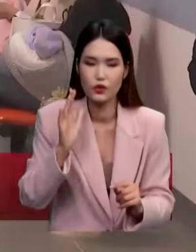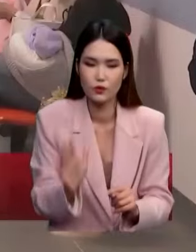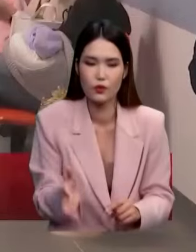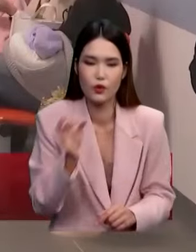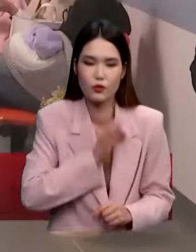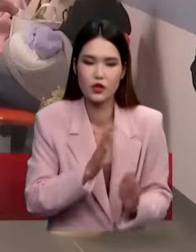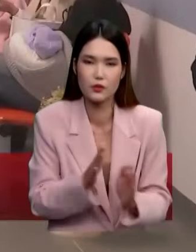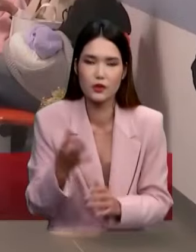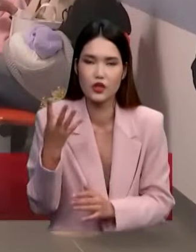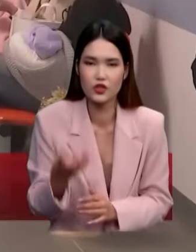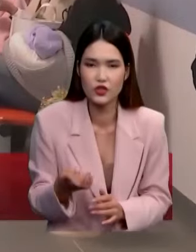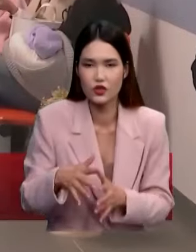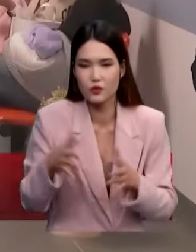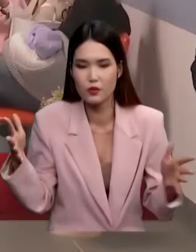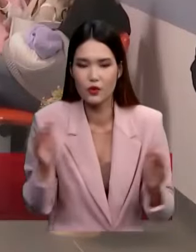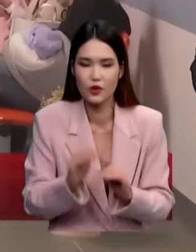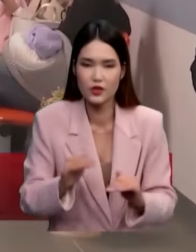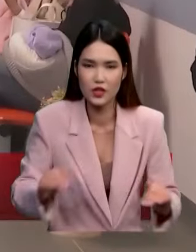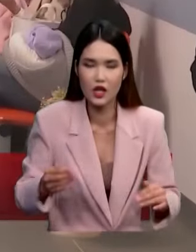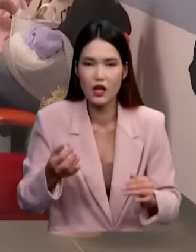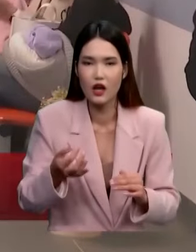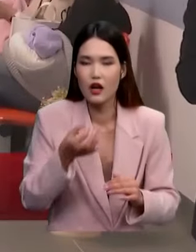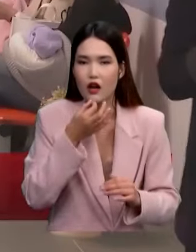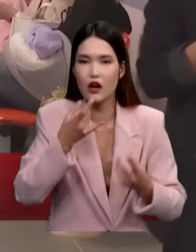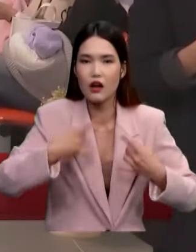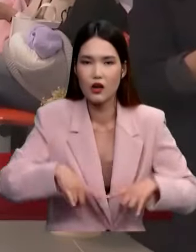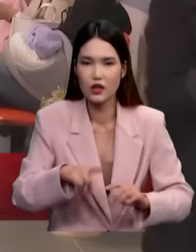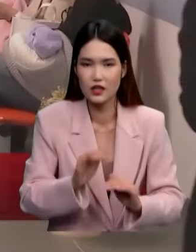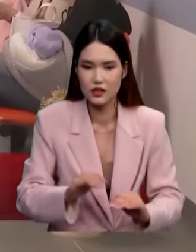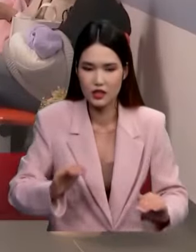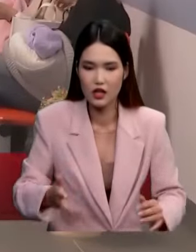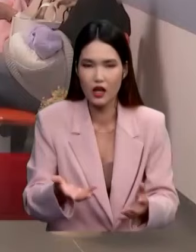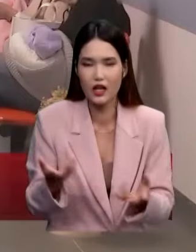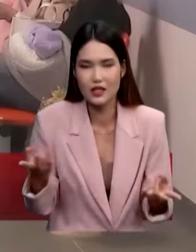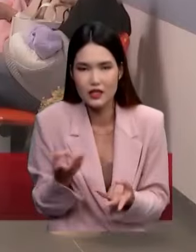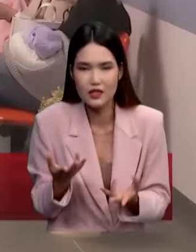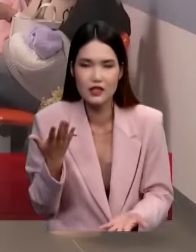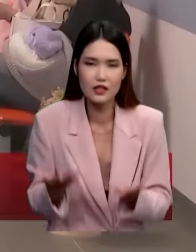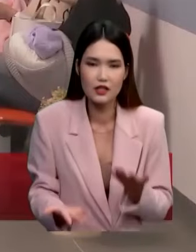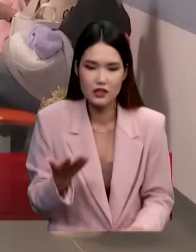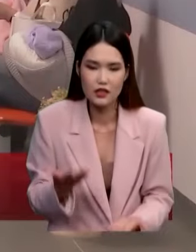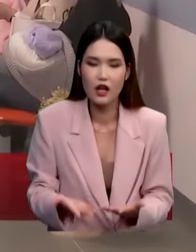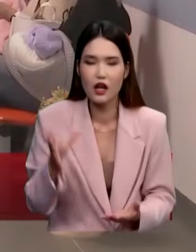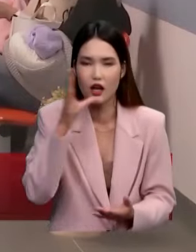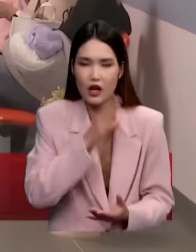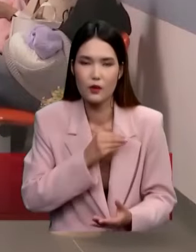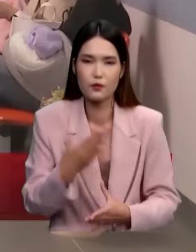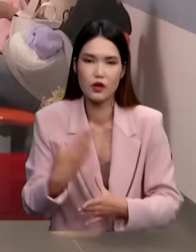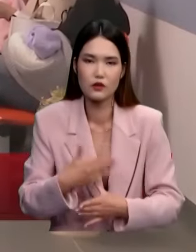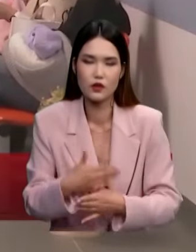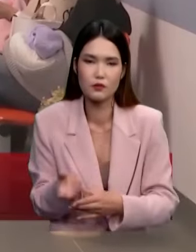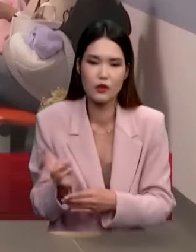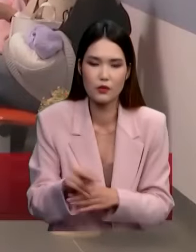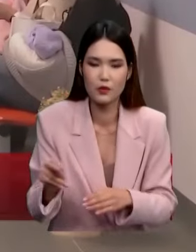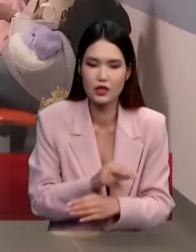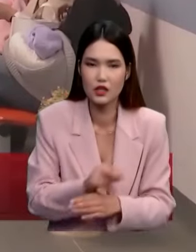осматриваться порядка 450 недоношенных новорожденных детей. И при необходимости им всем в областном перинатальном центре